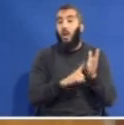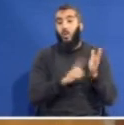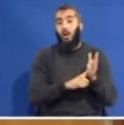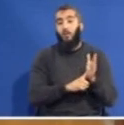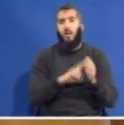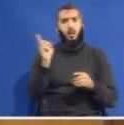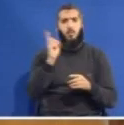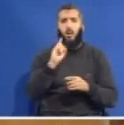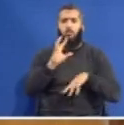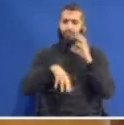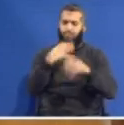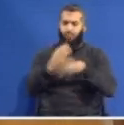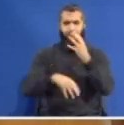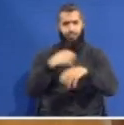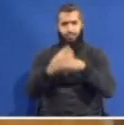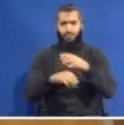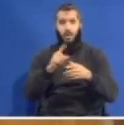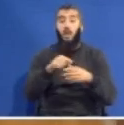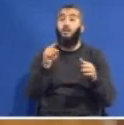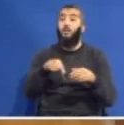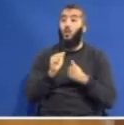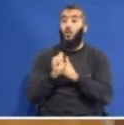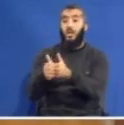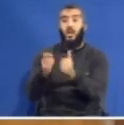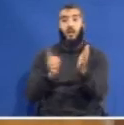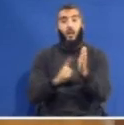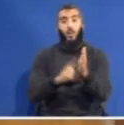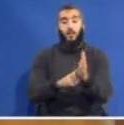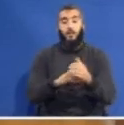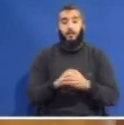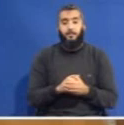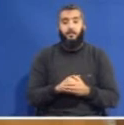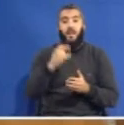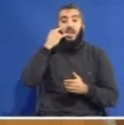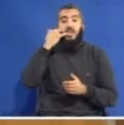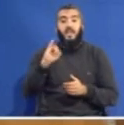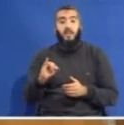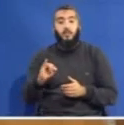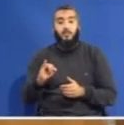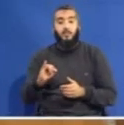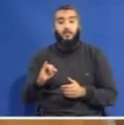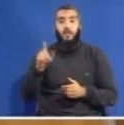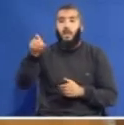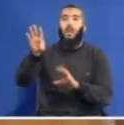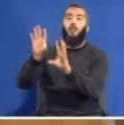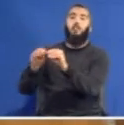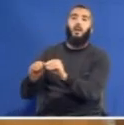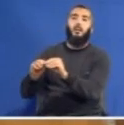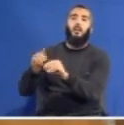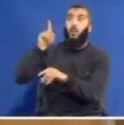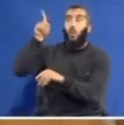صحيح. أي أسلوب يعني فوضوي، فوضوي لا، أسلوب القانوني. وإذا كان هذا المكان الذي